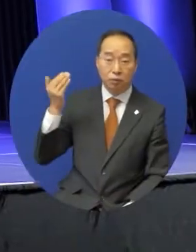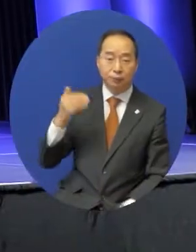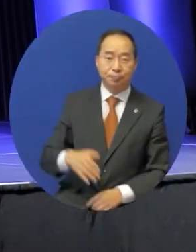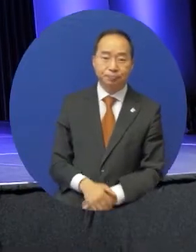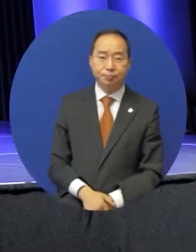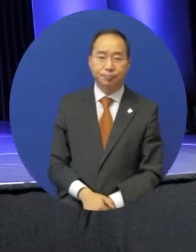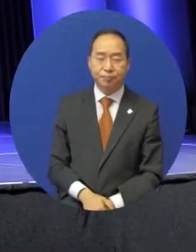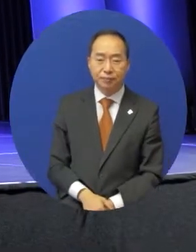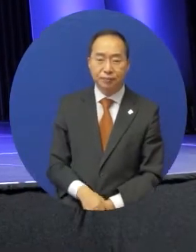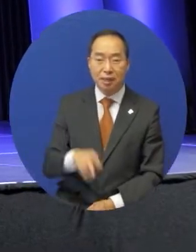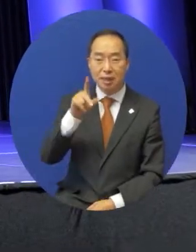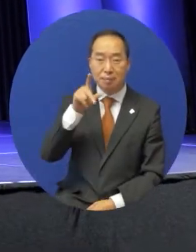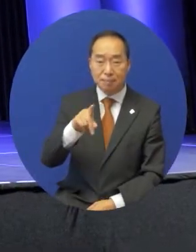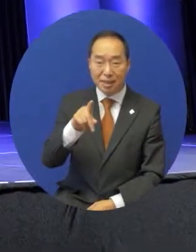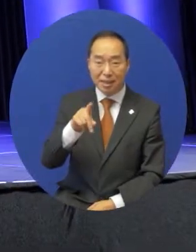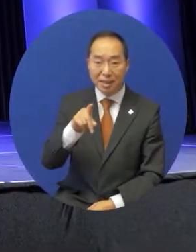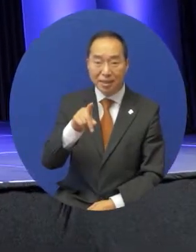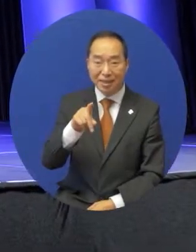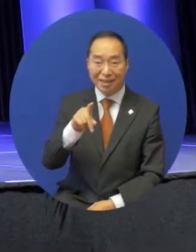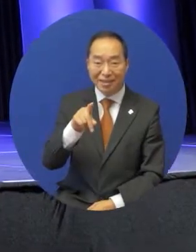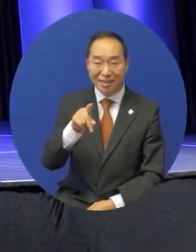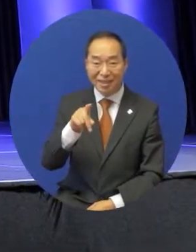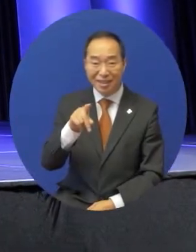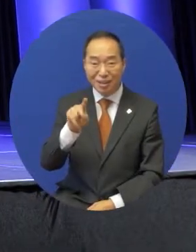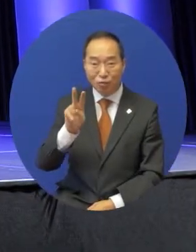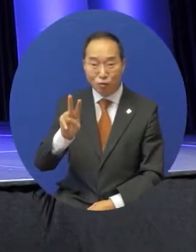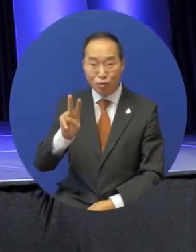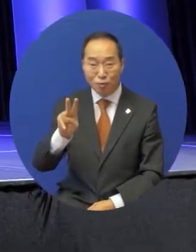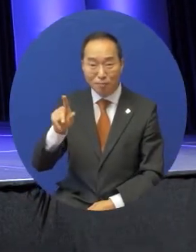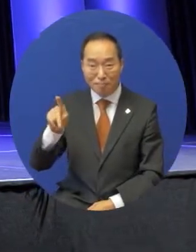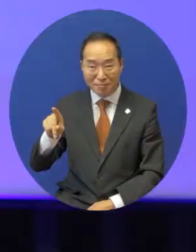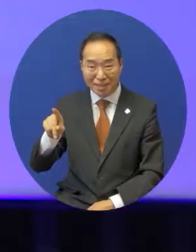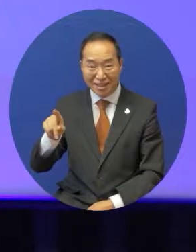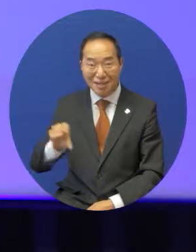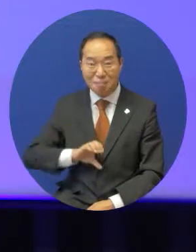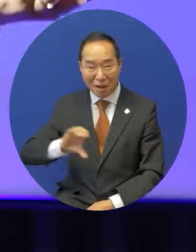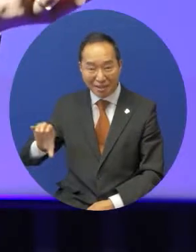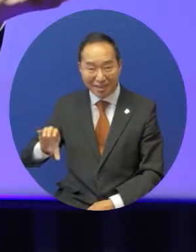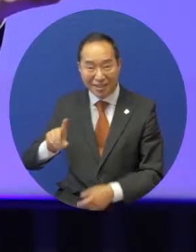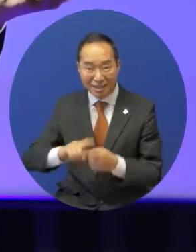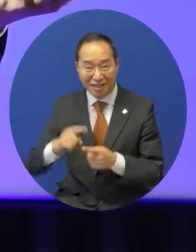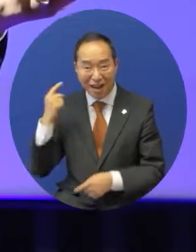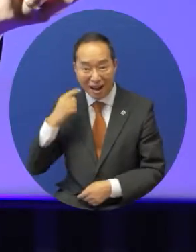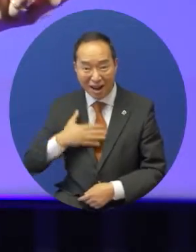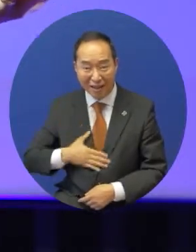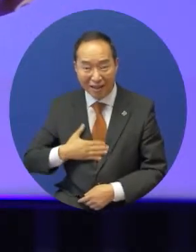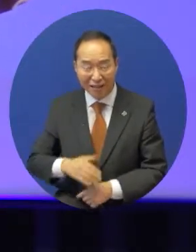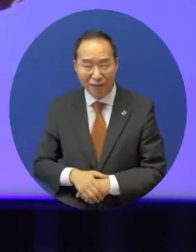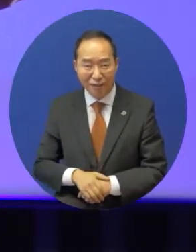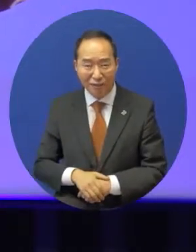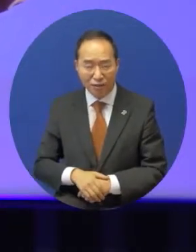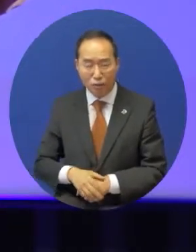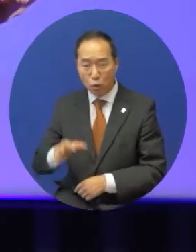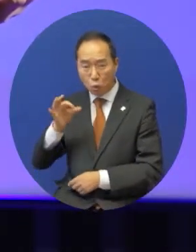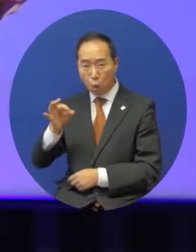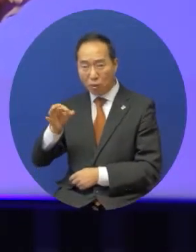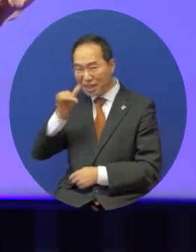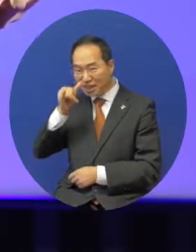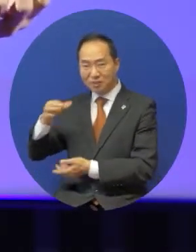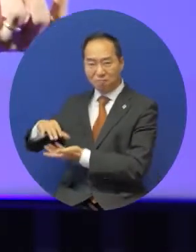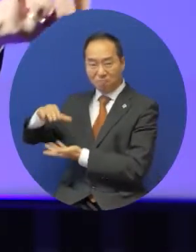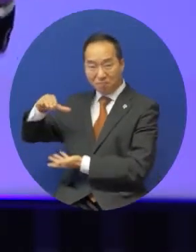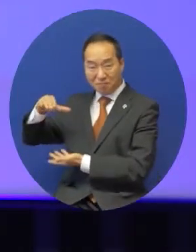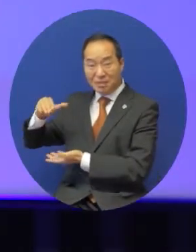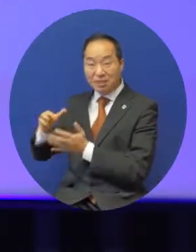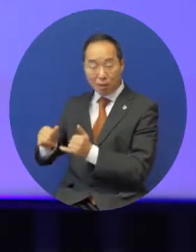요즘 P2P 펀딩이라고 얘기 들어보셨나요? 그러니까 이제 돈이 있는 사람과 돈이 필요한